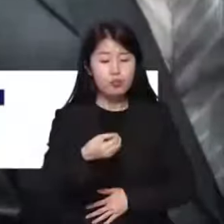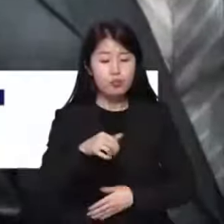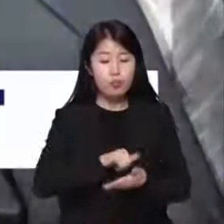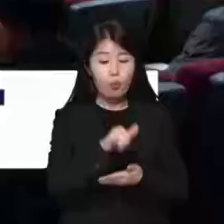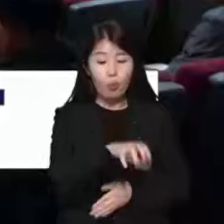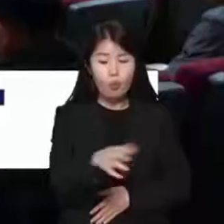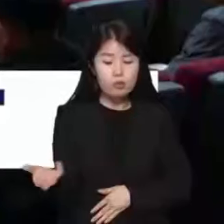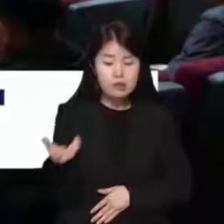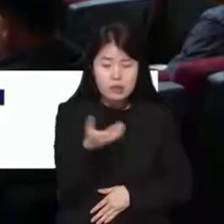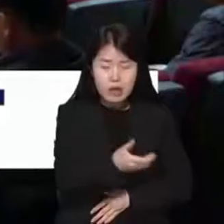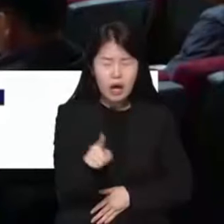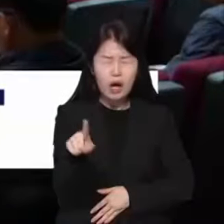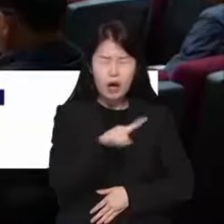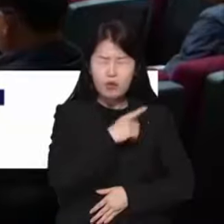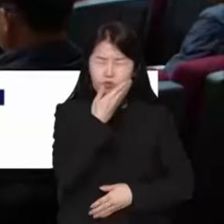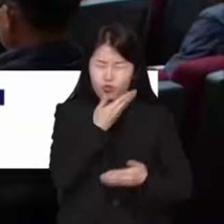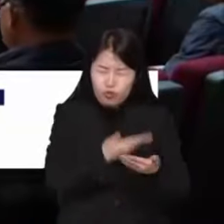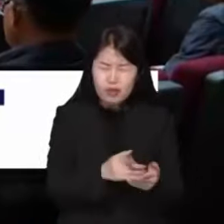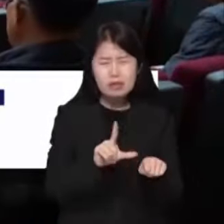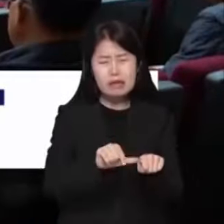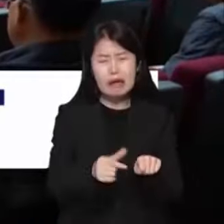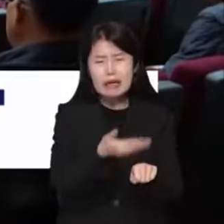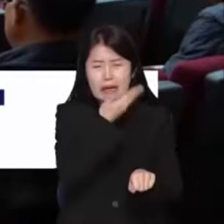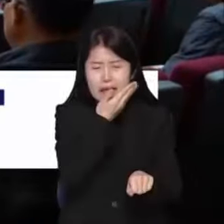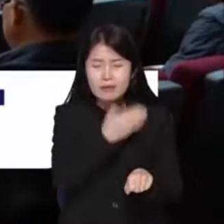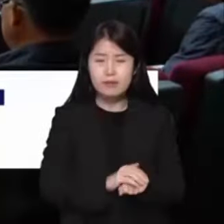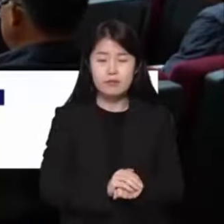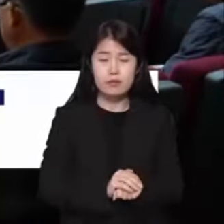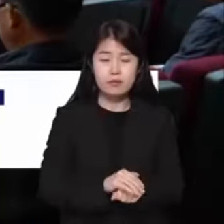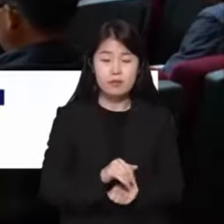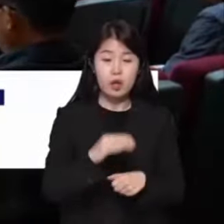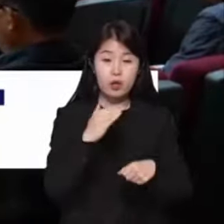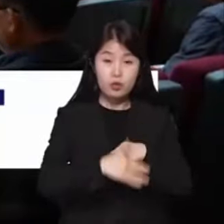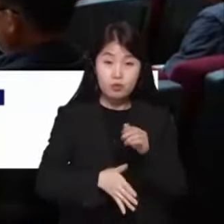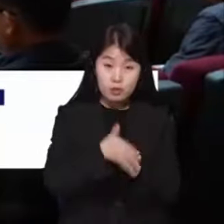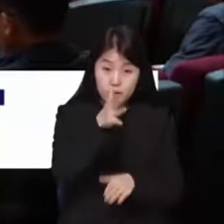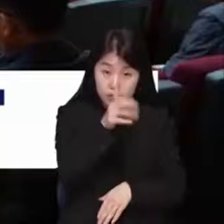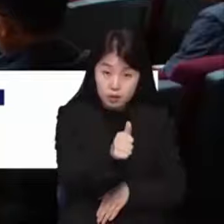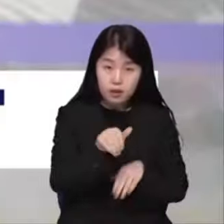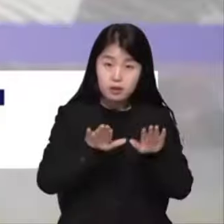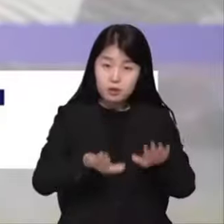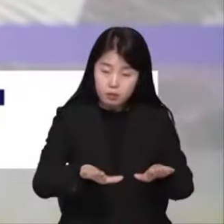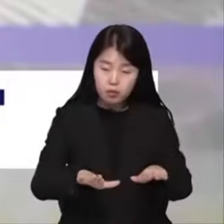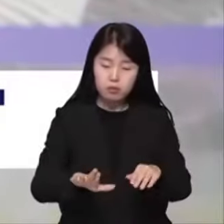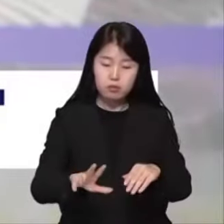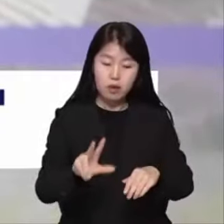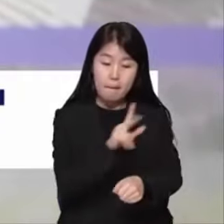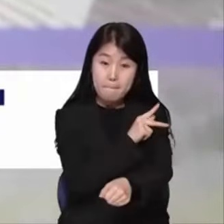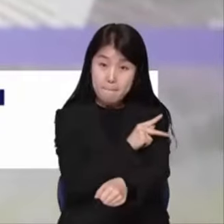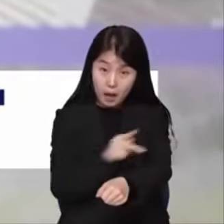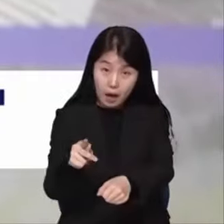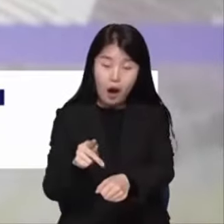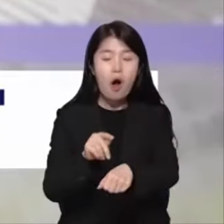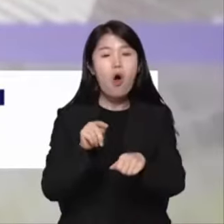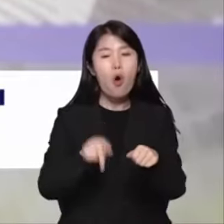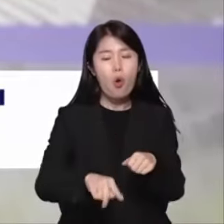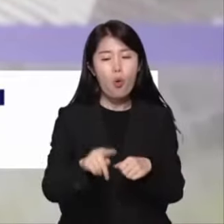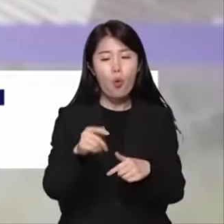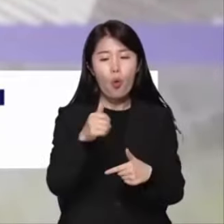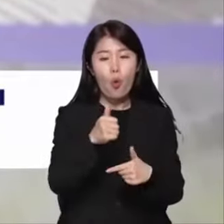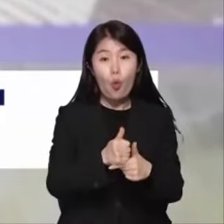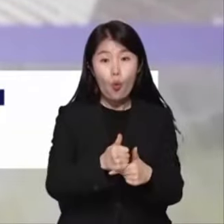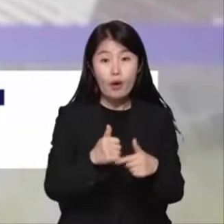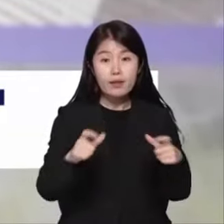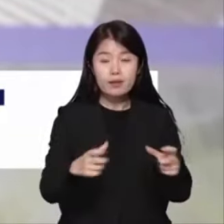우려했습니다. 홍준표 대구시장이 달빛철도를 이용해 대구경북 통합신공항으로 500만 호남인들을